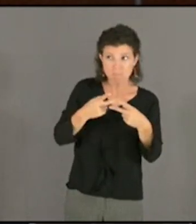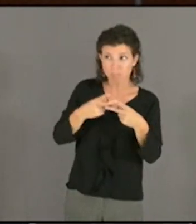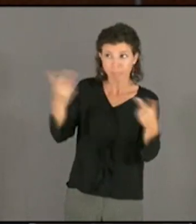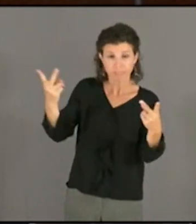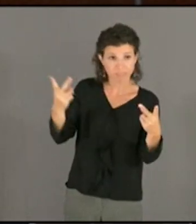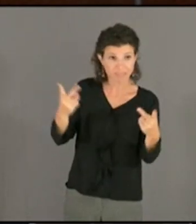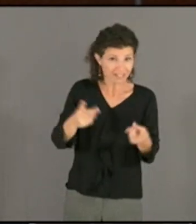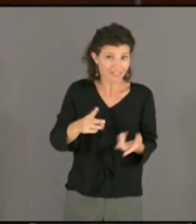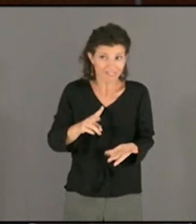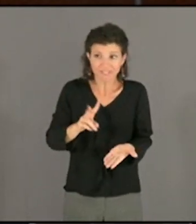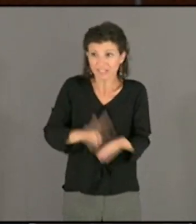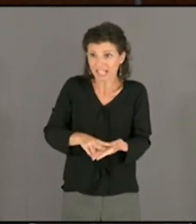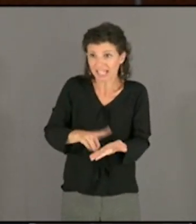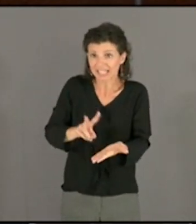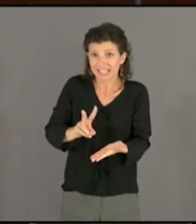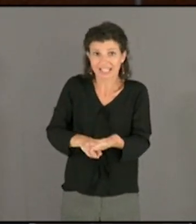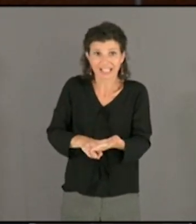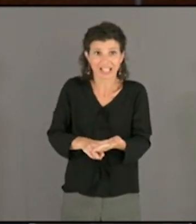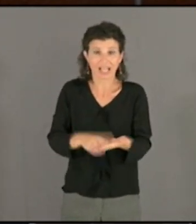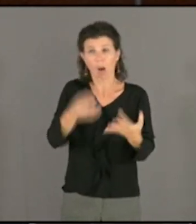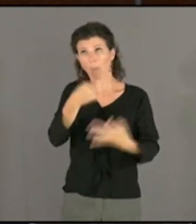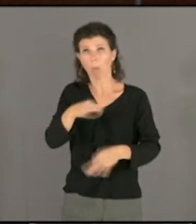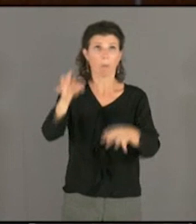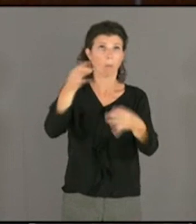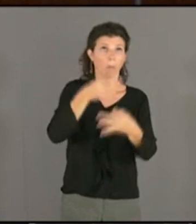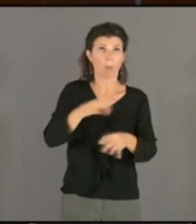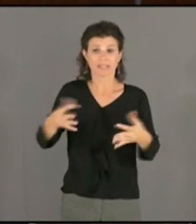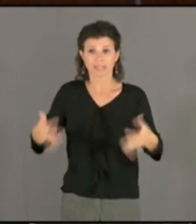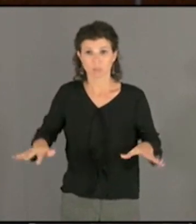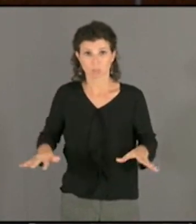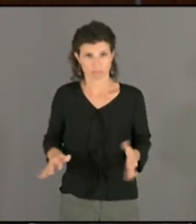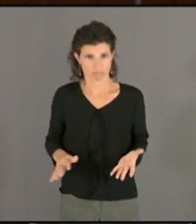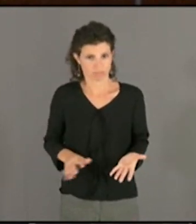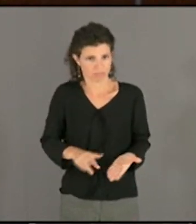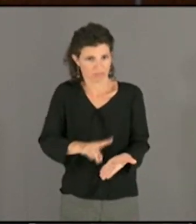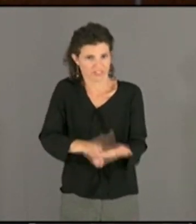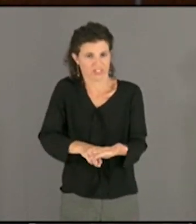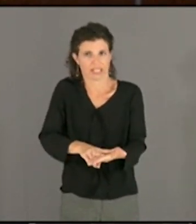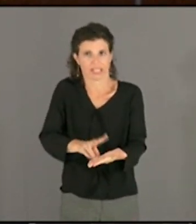Et ce n'est pas un discours, justement, c'est une réalité. Enfin,